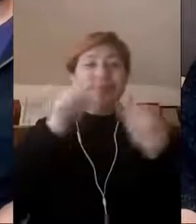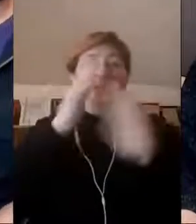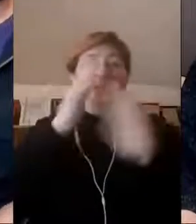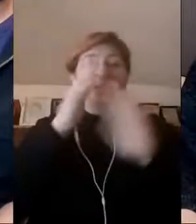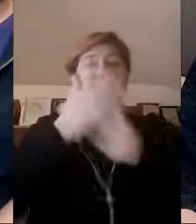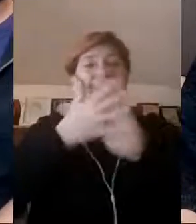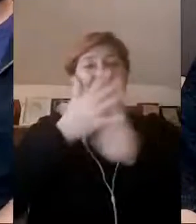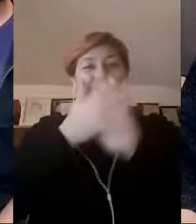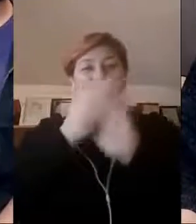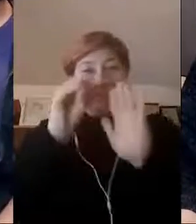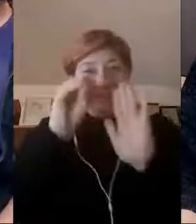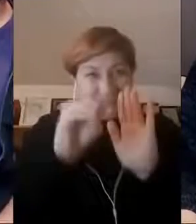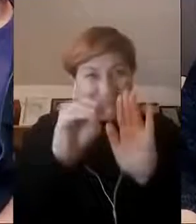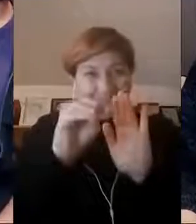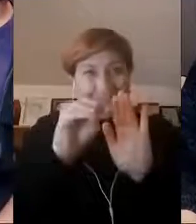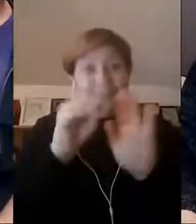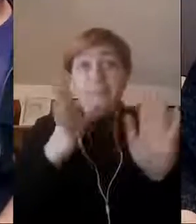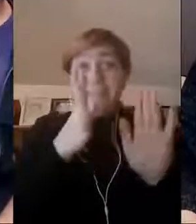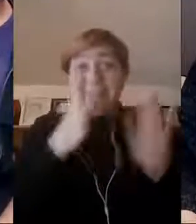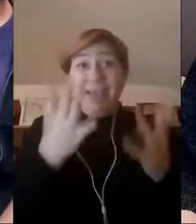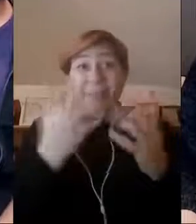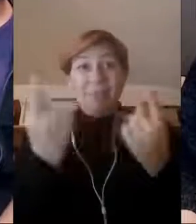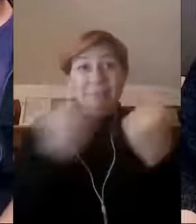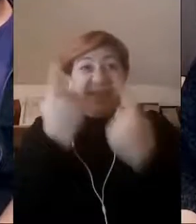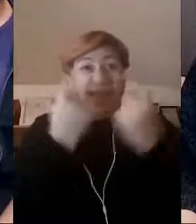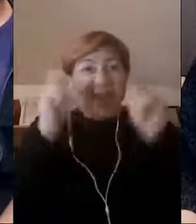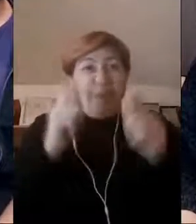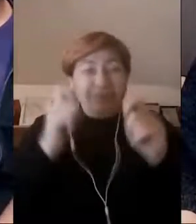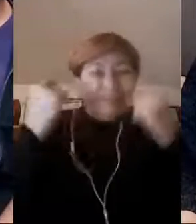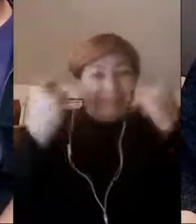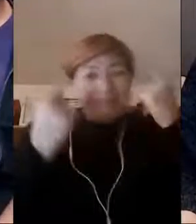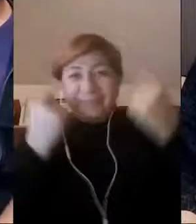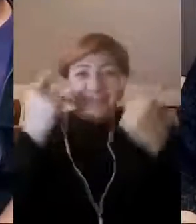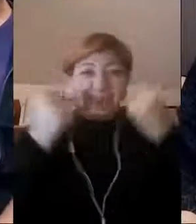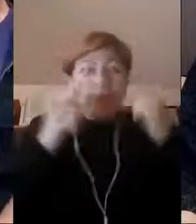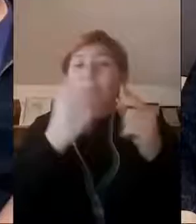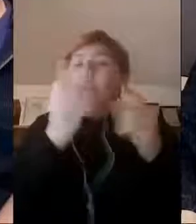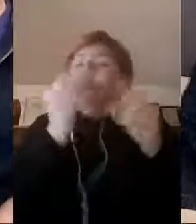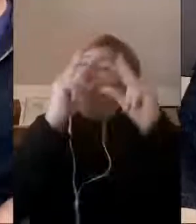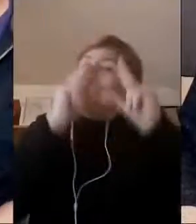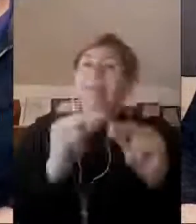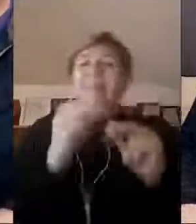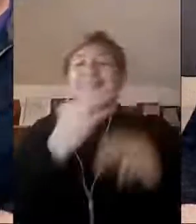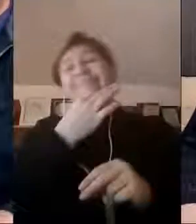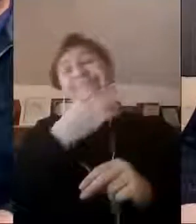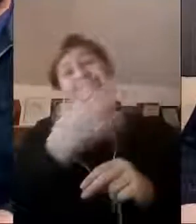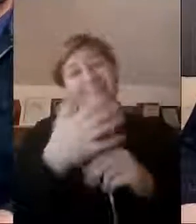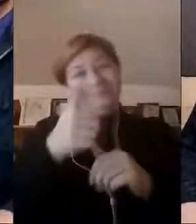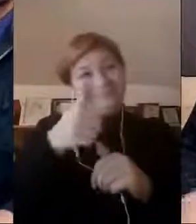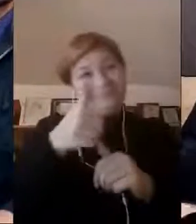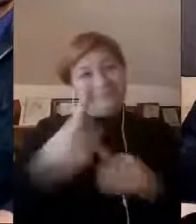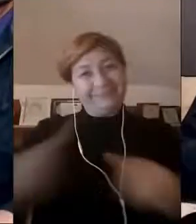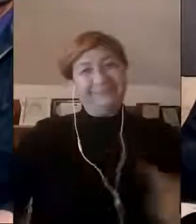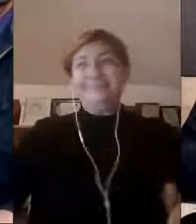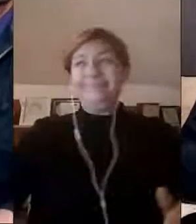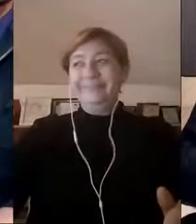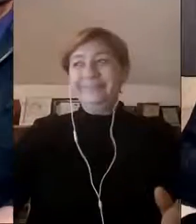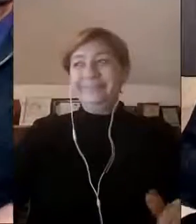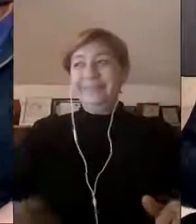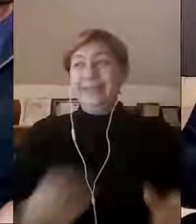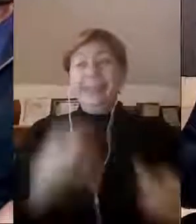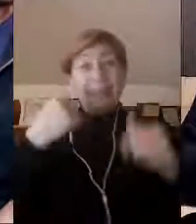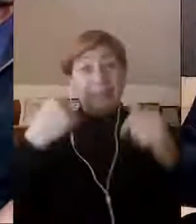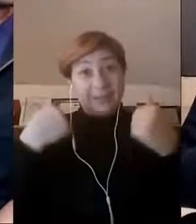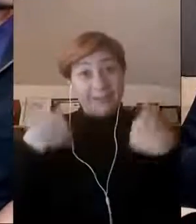işaret dili bilsem de bir şeyler yapabilsem diye. O yüzden bu konsepti çok beğendim zaten. Çok Çok hassas teşekkür bir ederiz düşünce. Tuğkan. Biz Güzel bir sizin düşünce.